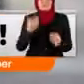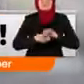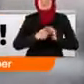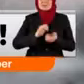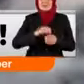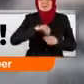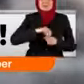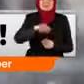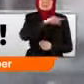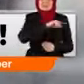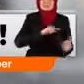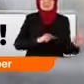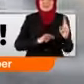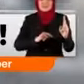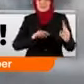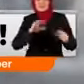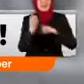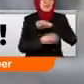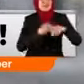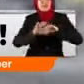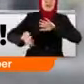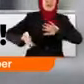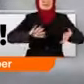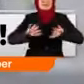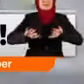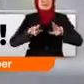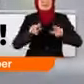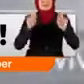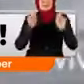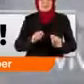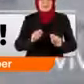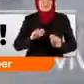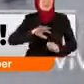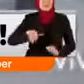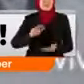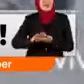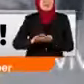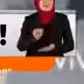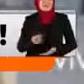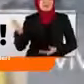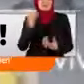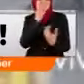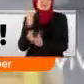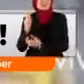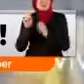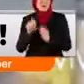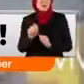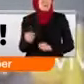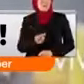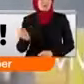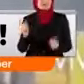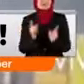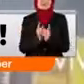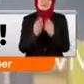arbede iyi ayrılıyormuş gibi yaparak cüzdanını çalan arkadaşlarının kaçmasını sağladı Neyse ki o Kaçış sadece bir kaç saniye